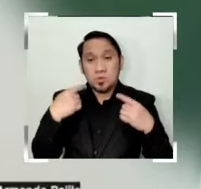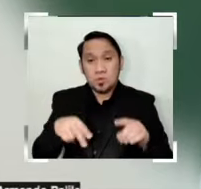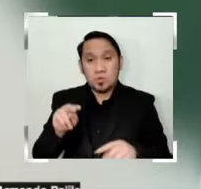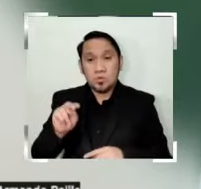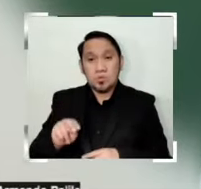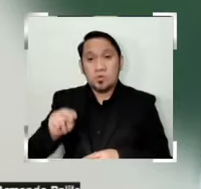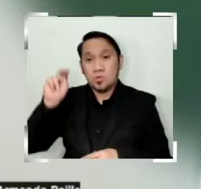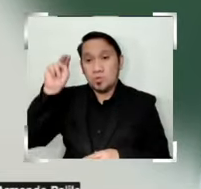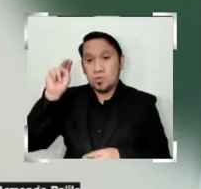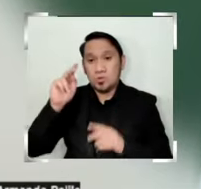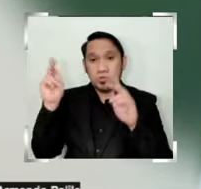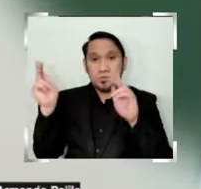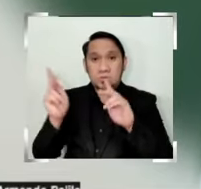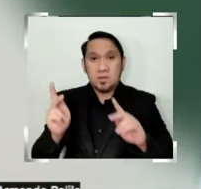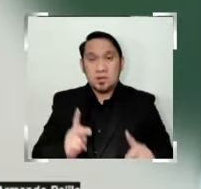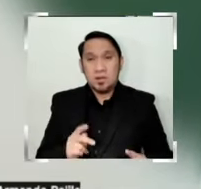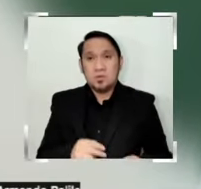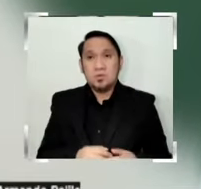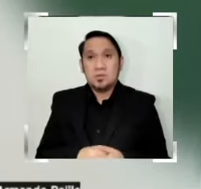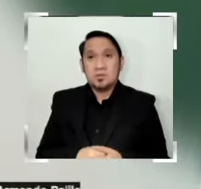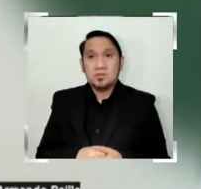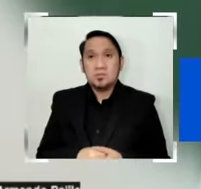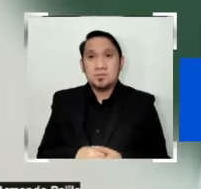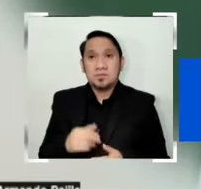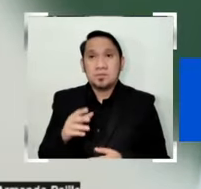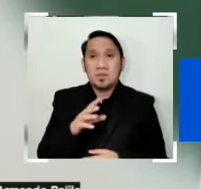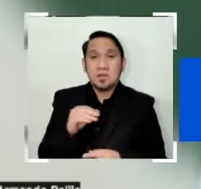Palawan, tsaka yung paring Antique, yung Caloya,